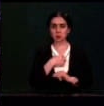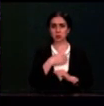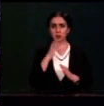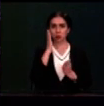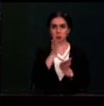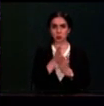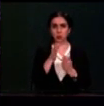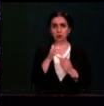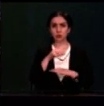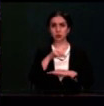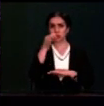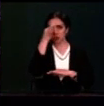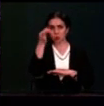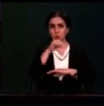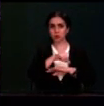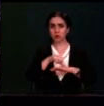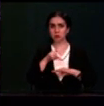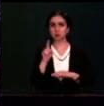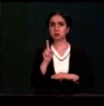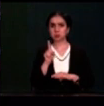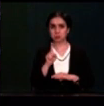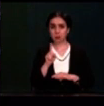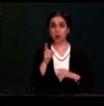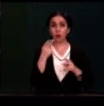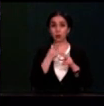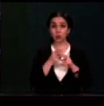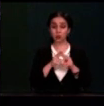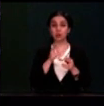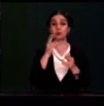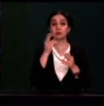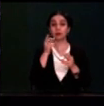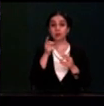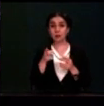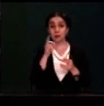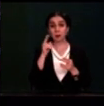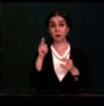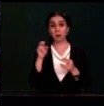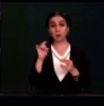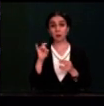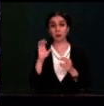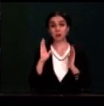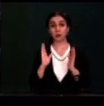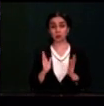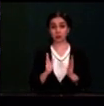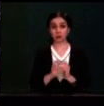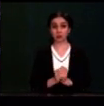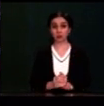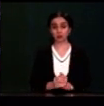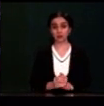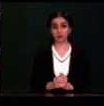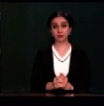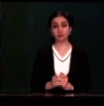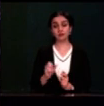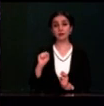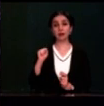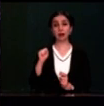og'maning proyeksiyasiga perpendikulyar bo'lsa, u holda og'maning o'ziga ham perpendikulyar bo'ladi. Alfa